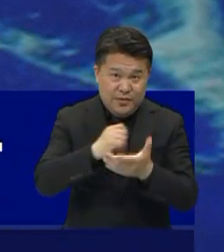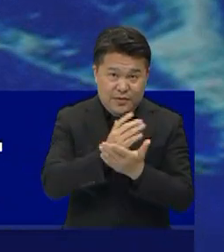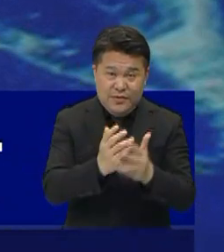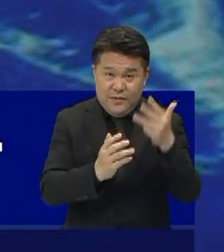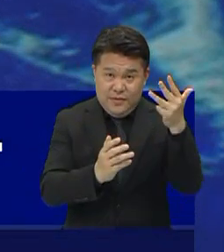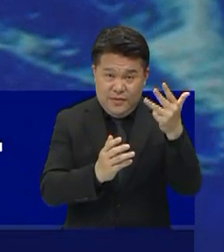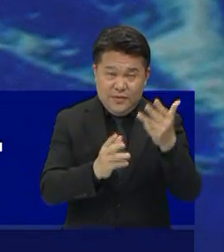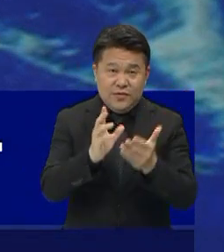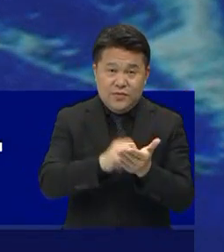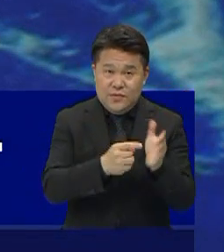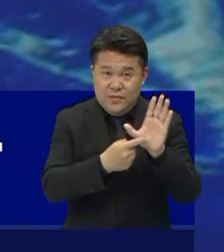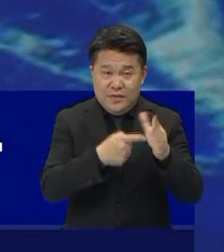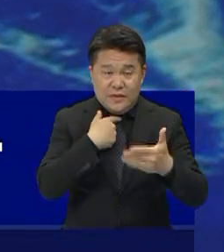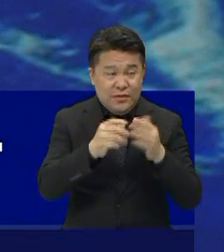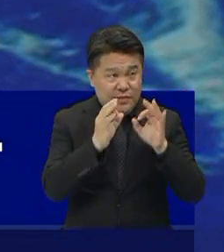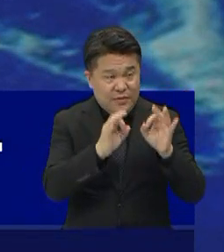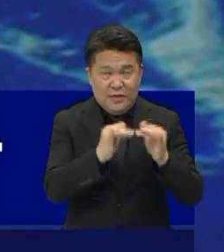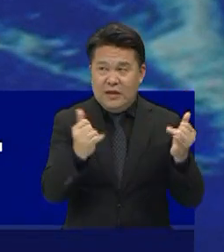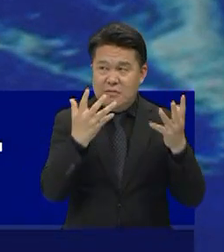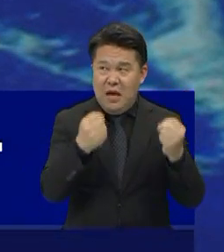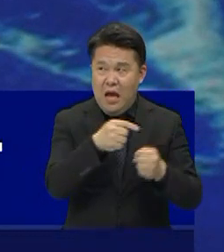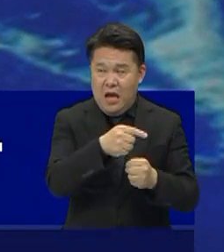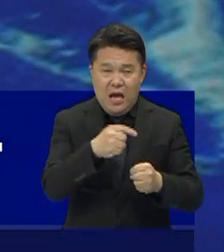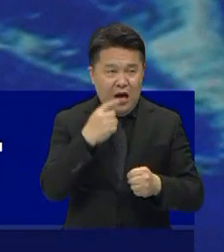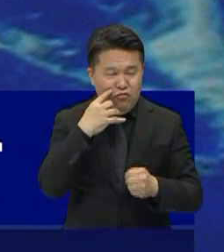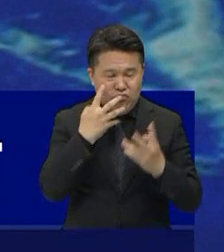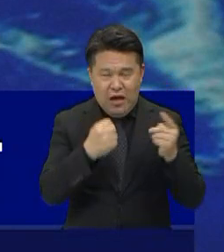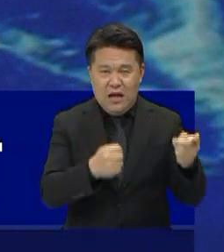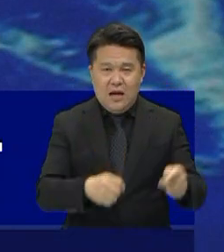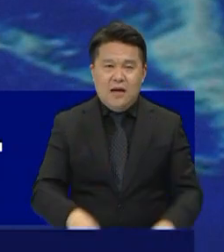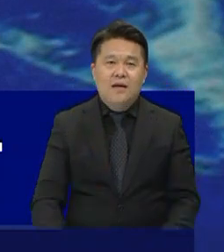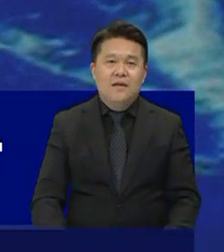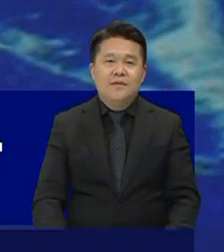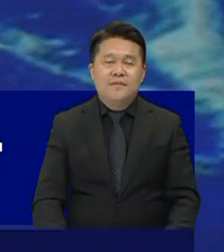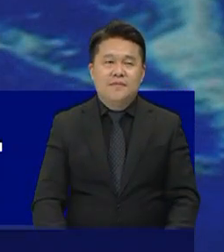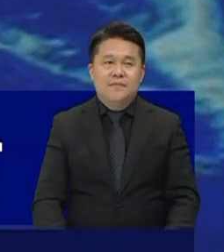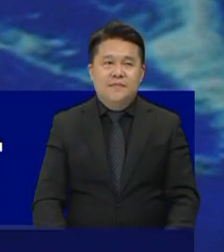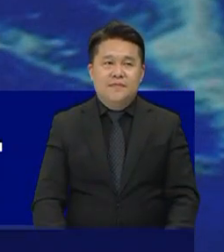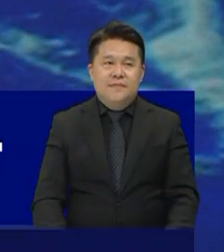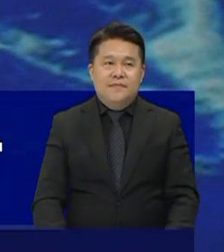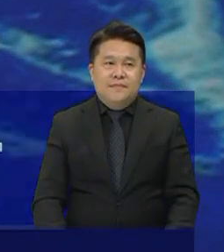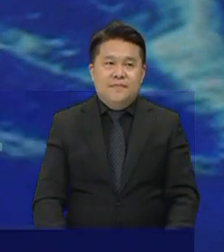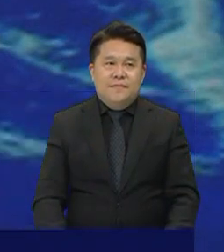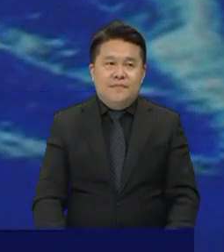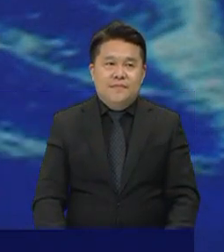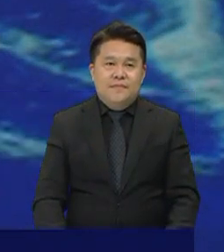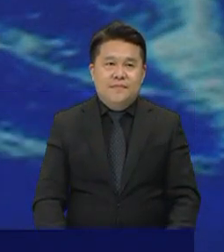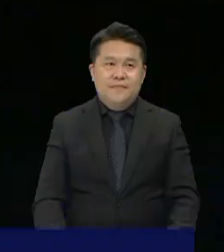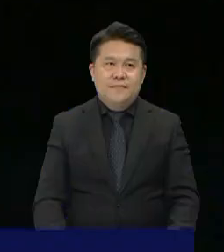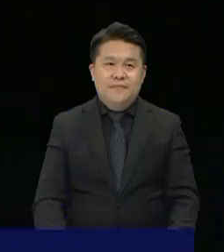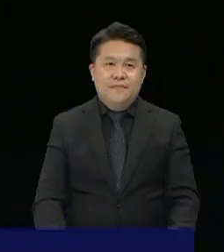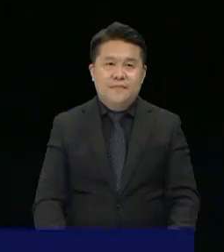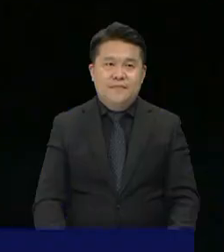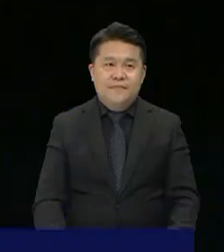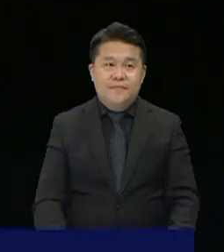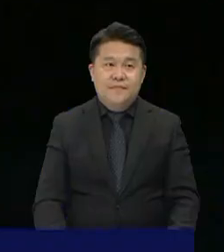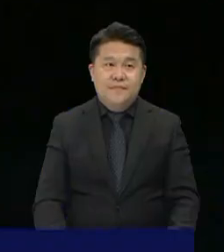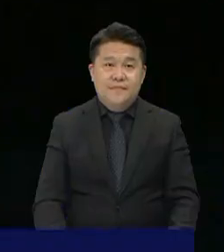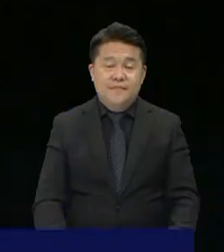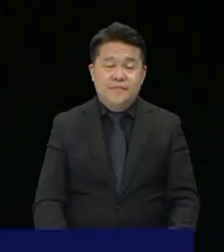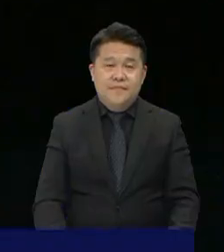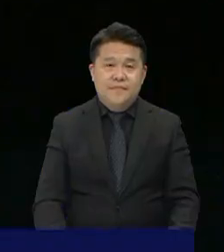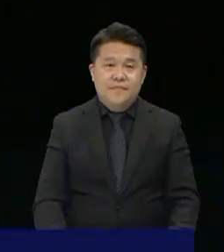8개 주제의 전시 체험관이 관람객들의 호기심을 자극하고 있습니다. 이윤영 기자가 소개합니다.